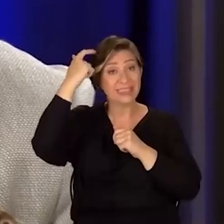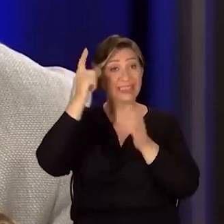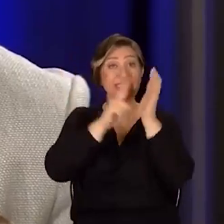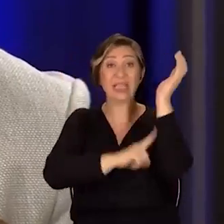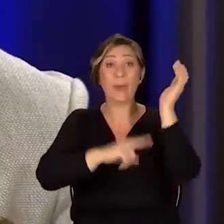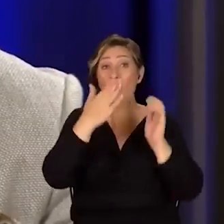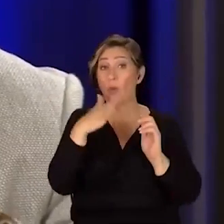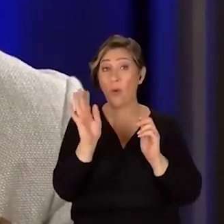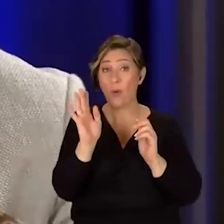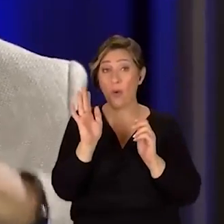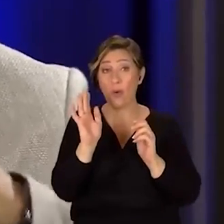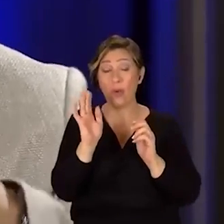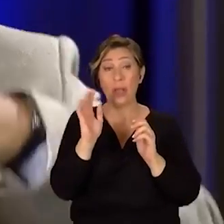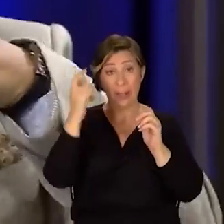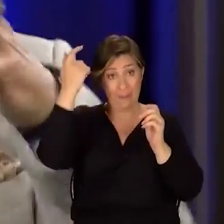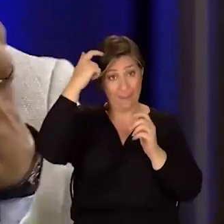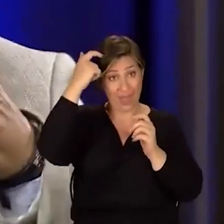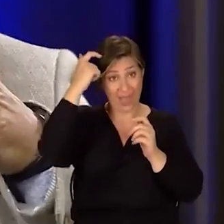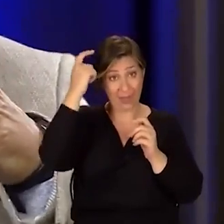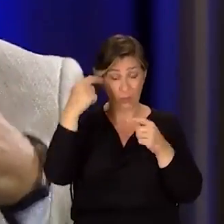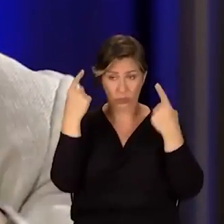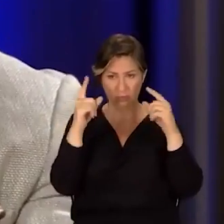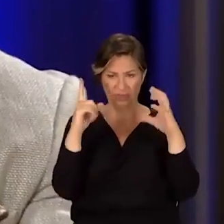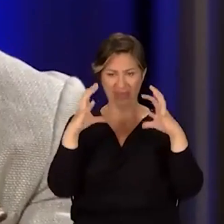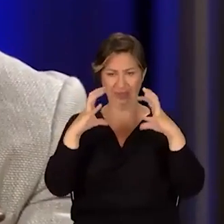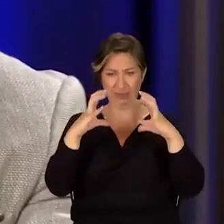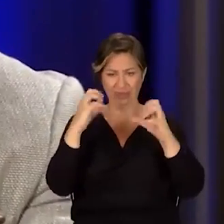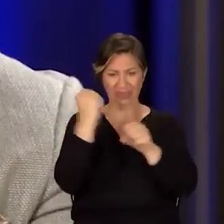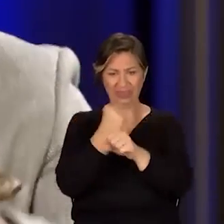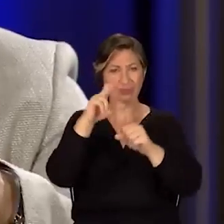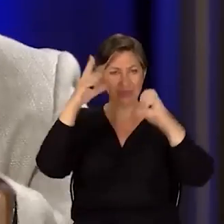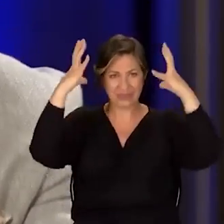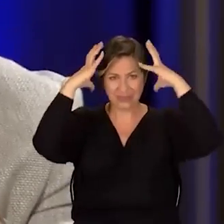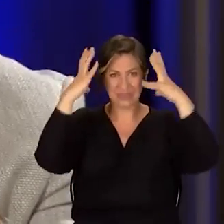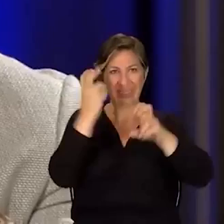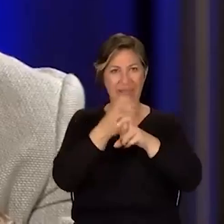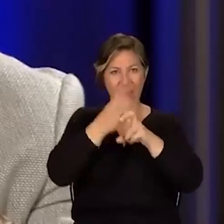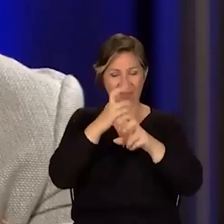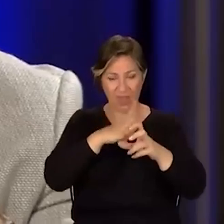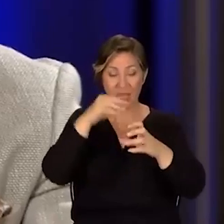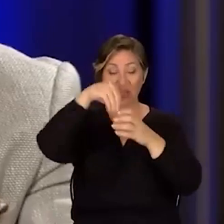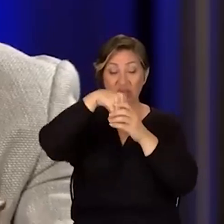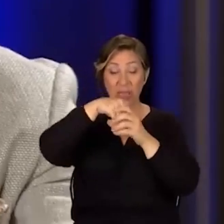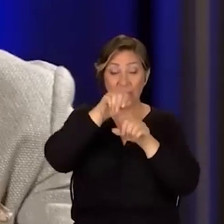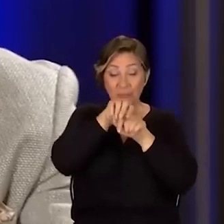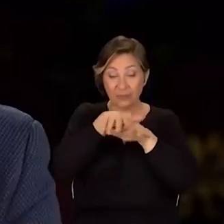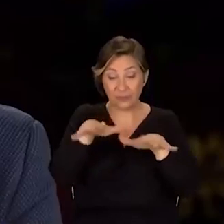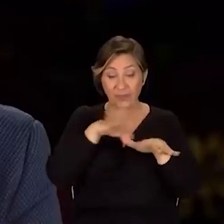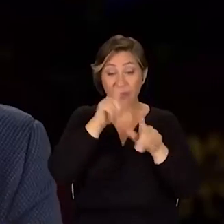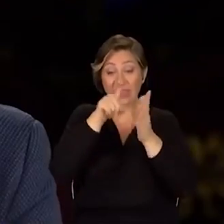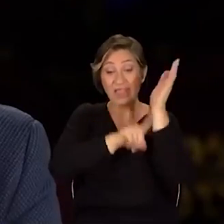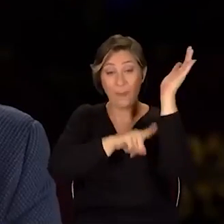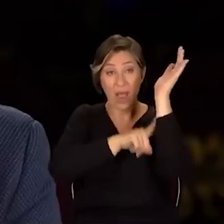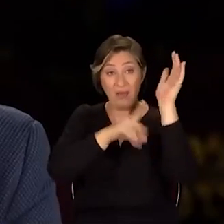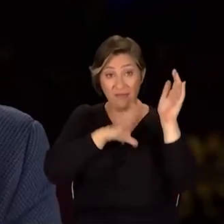damar yoktur. Çünkü beyin, düşünün bir sert bir kafatası var, içeride beyin hücreleri var. Ve bir de damarlar var. Bir de